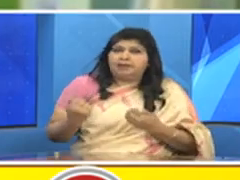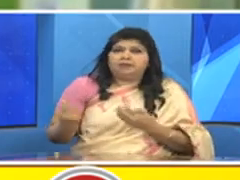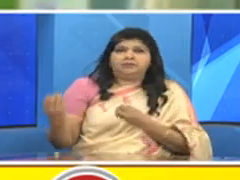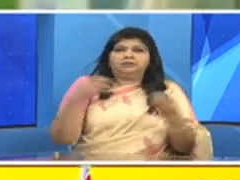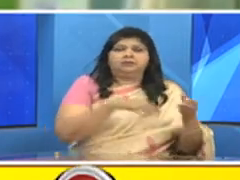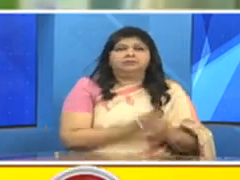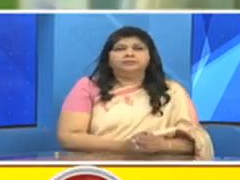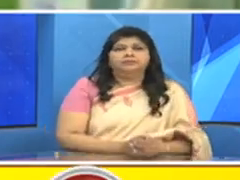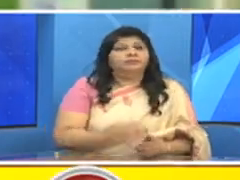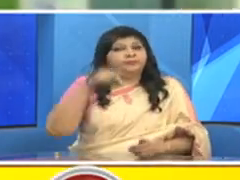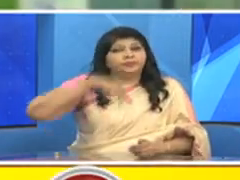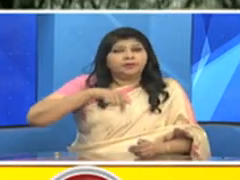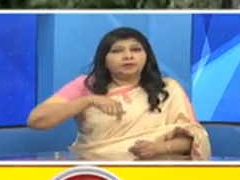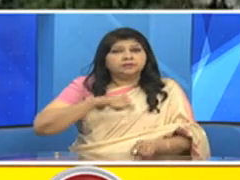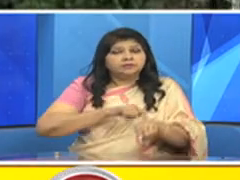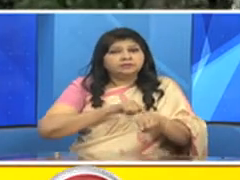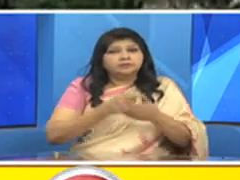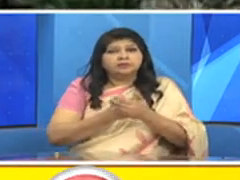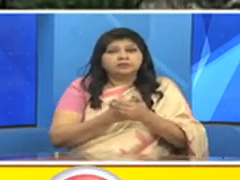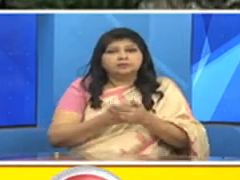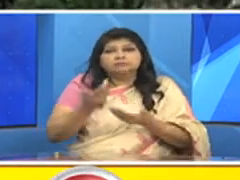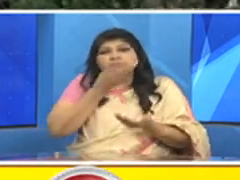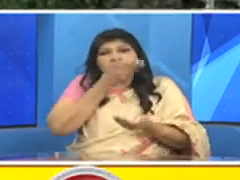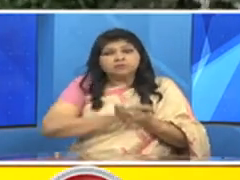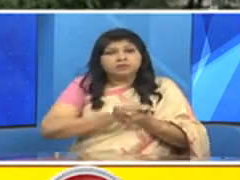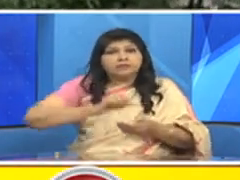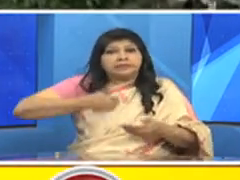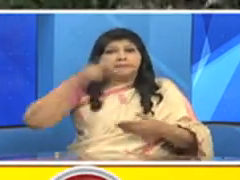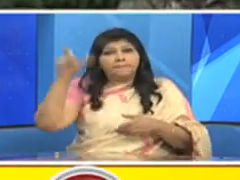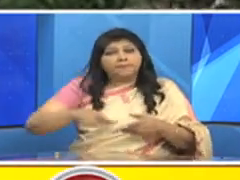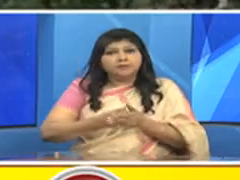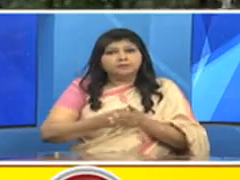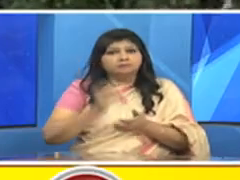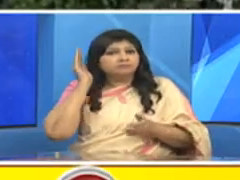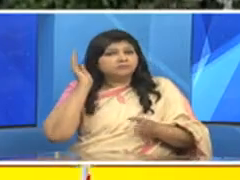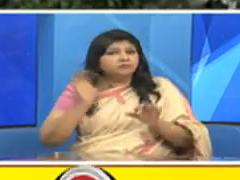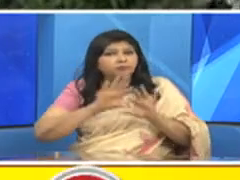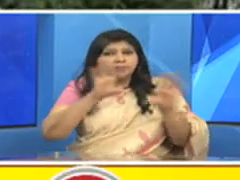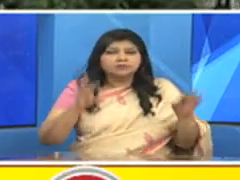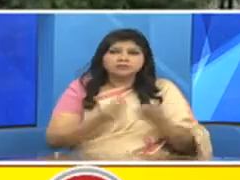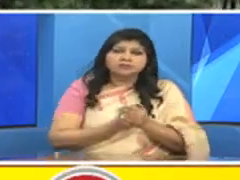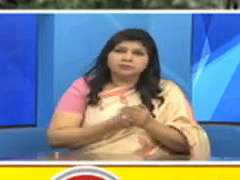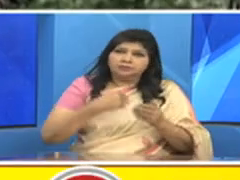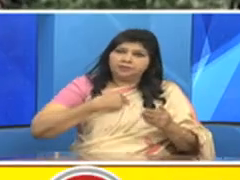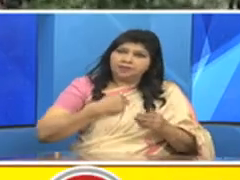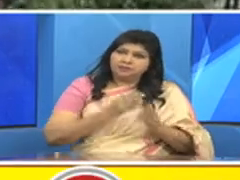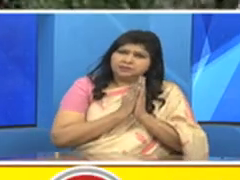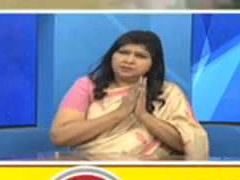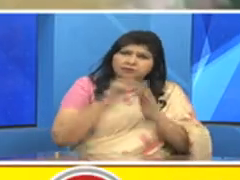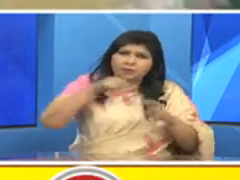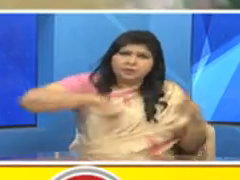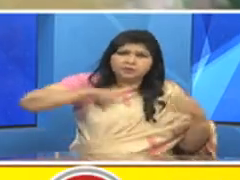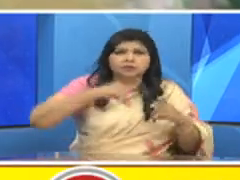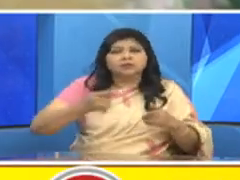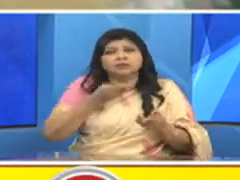है। आज हमारे जल शक्ति चैंपियंस की कहानियां सुनने को पूरा देश उत्सुक है। मेरा आपसे अनुरोध है